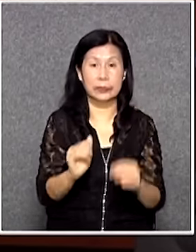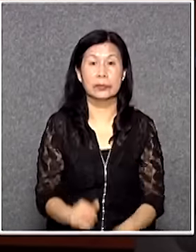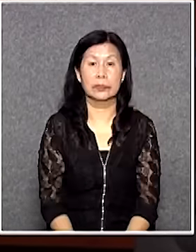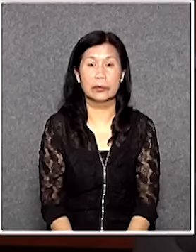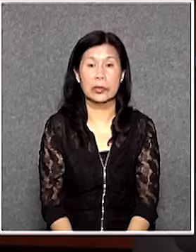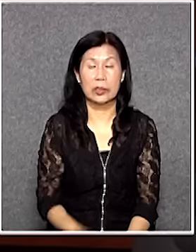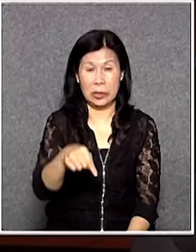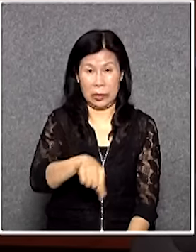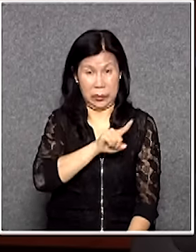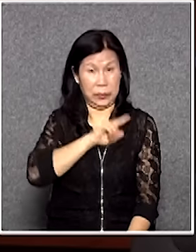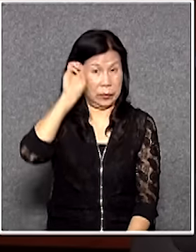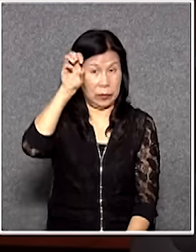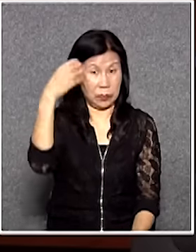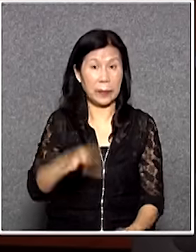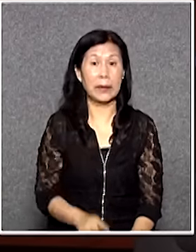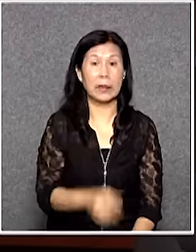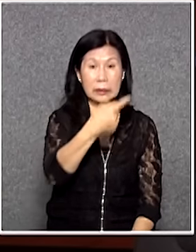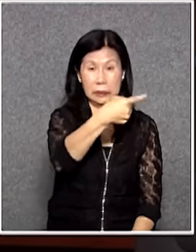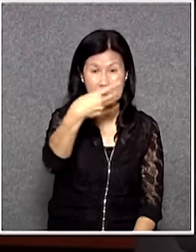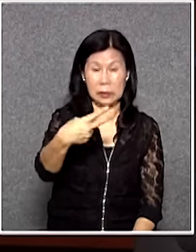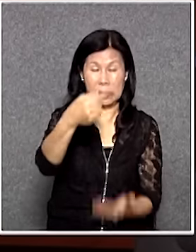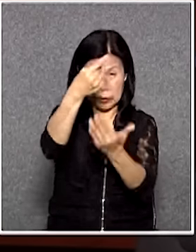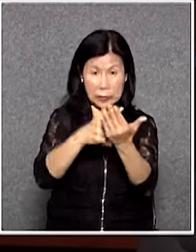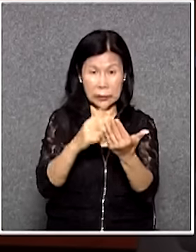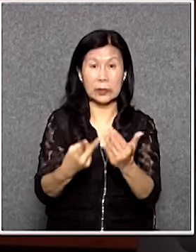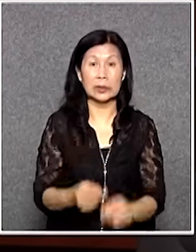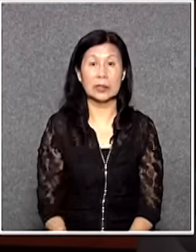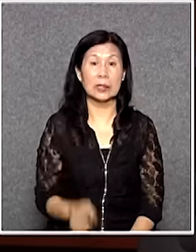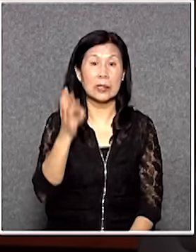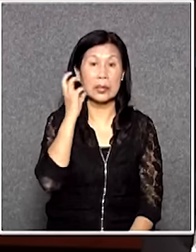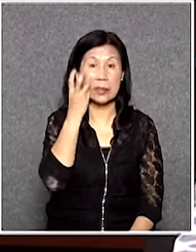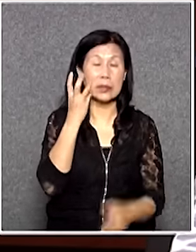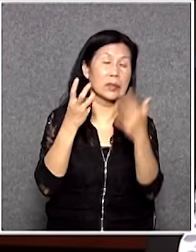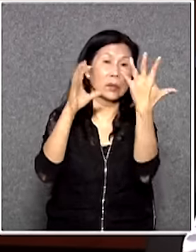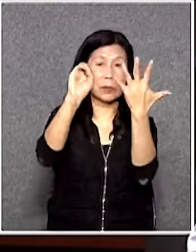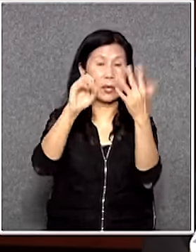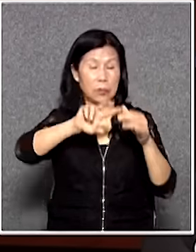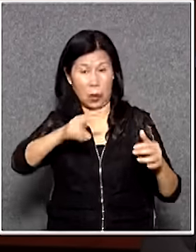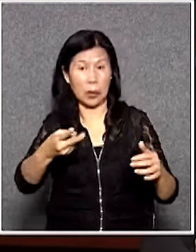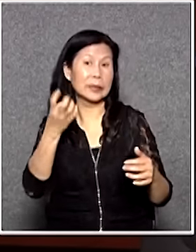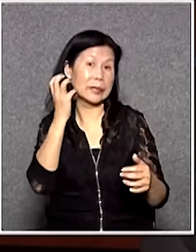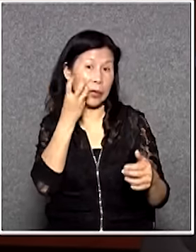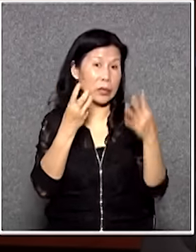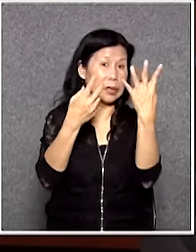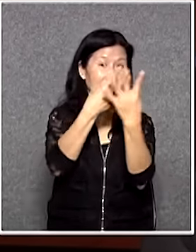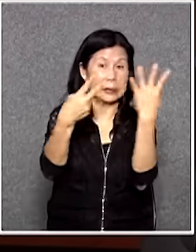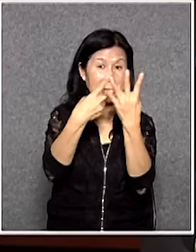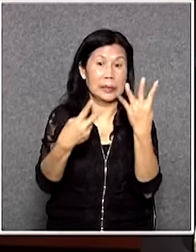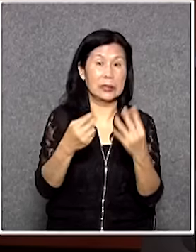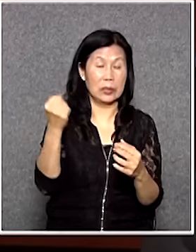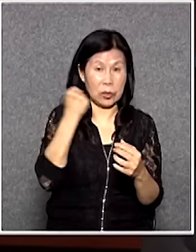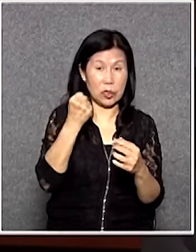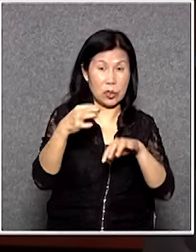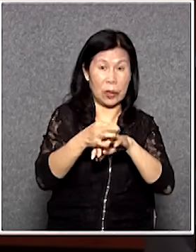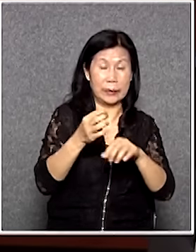在本席提出的兩條相關修正案裏面，亦都將50歲改成42歲，將強積金的投資風險